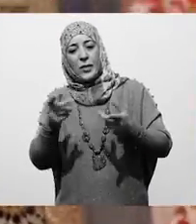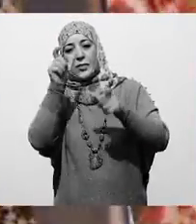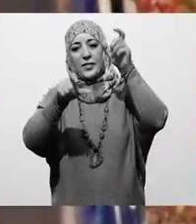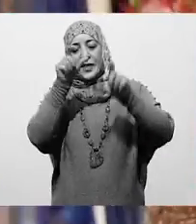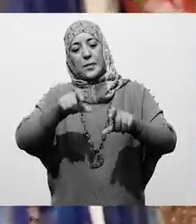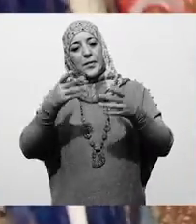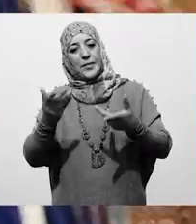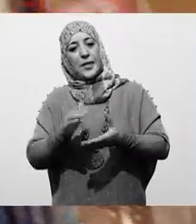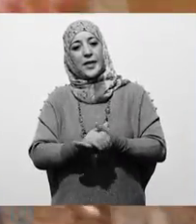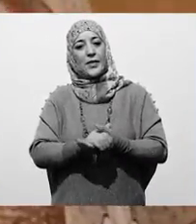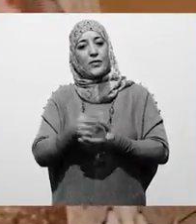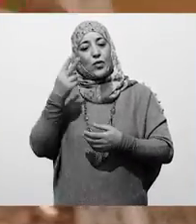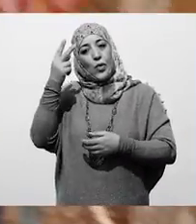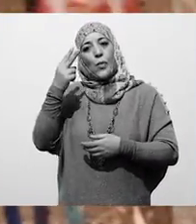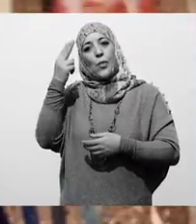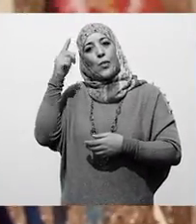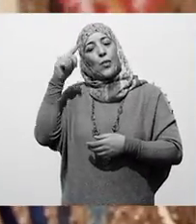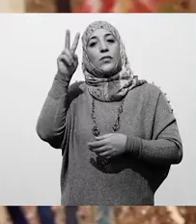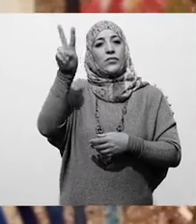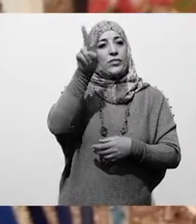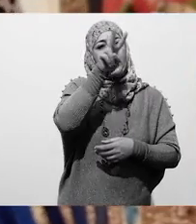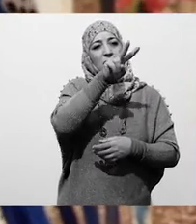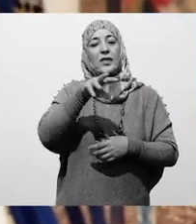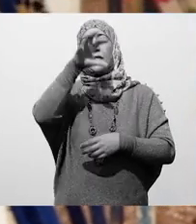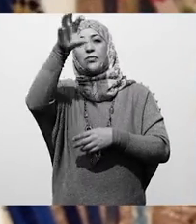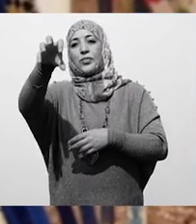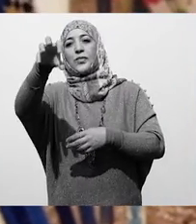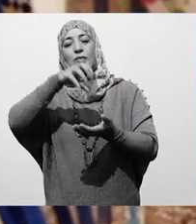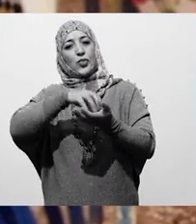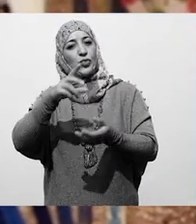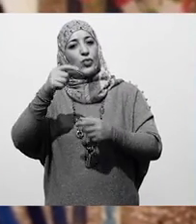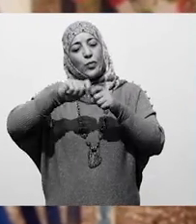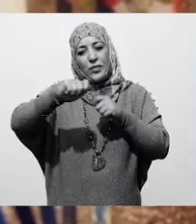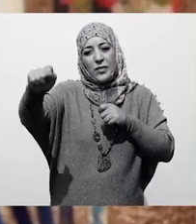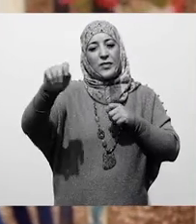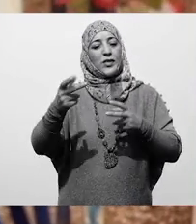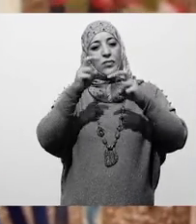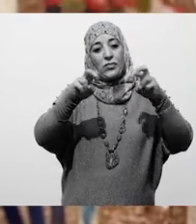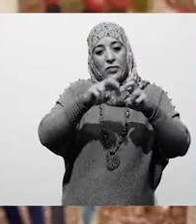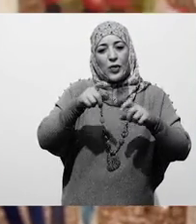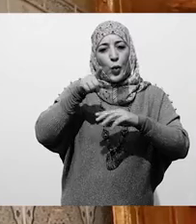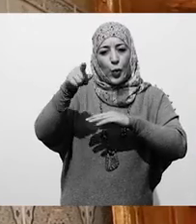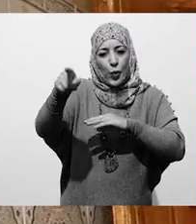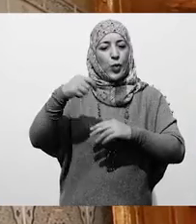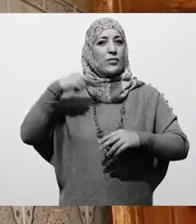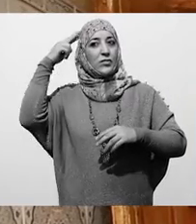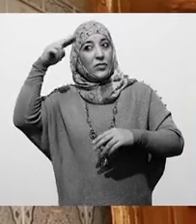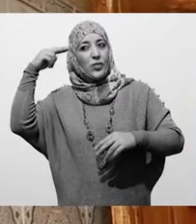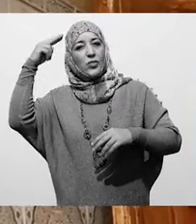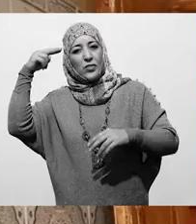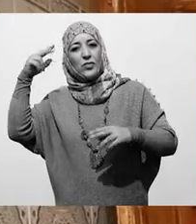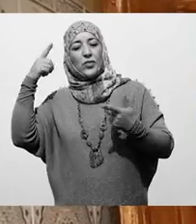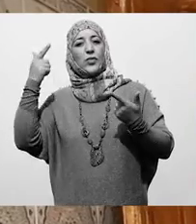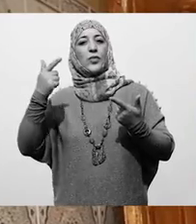déplacement de toutes ces personnes pour visiter un centre loin. C'est le cas pour ma petite. J'ai cherché longtemps,